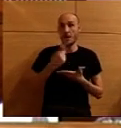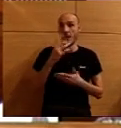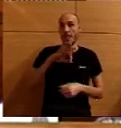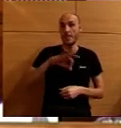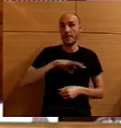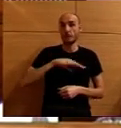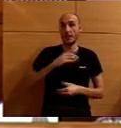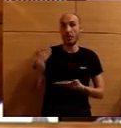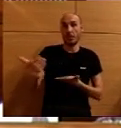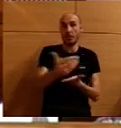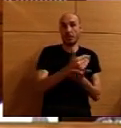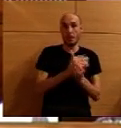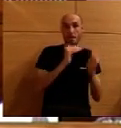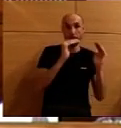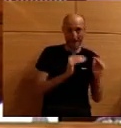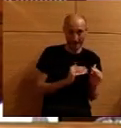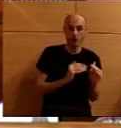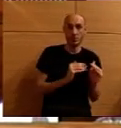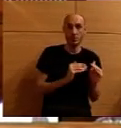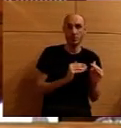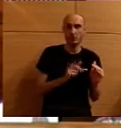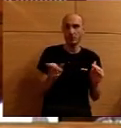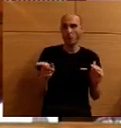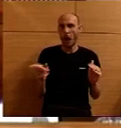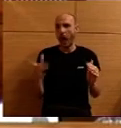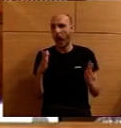sigui, que tinguem menys diners, acaben de donar suport